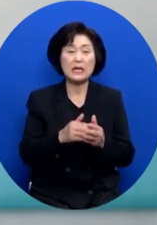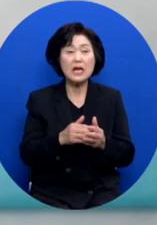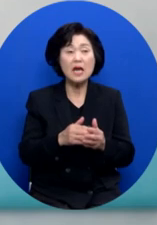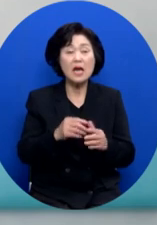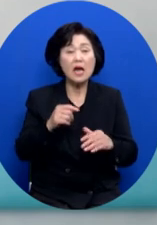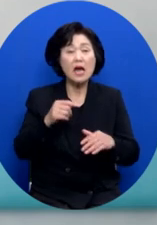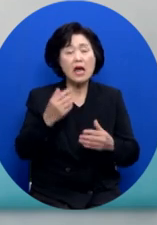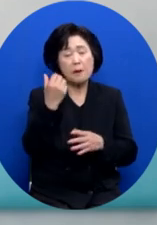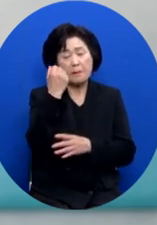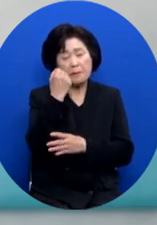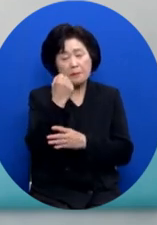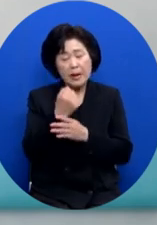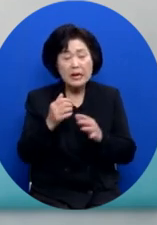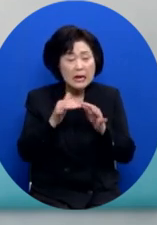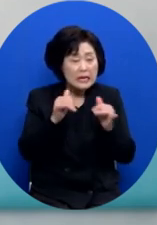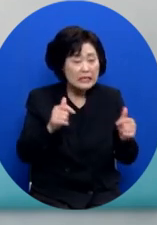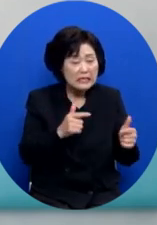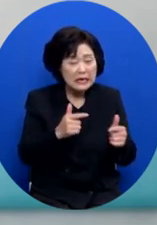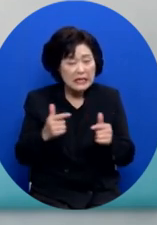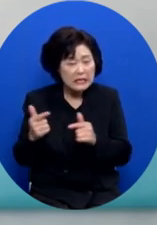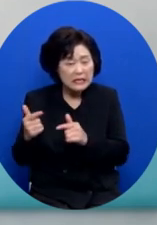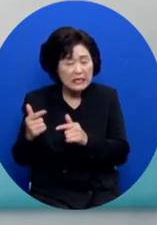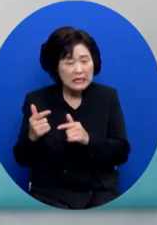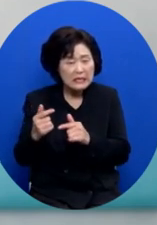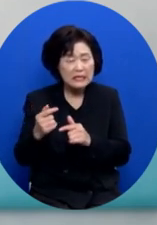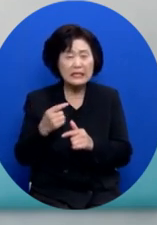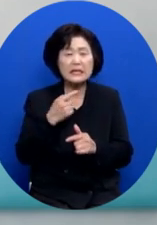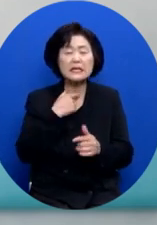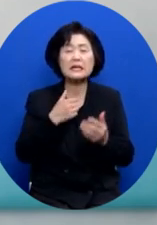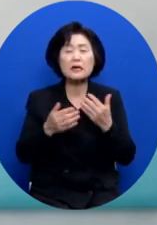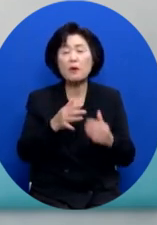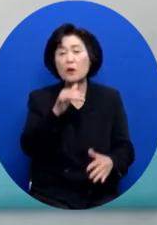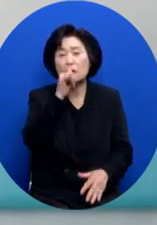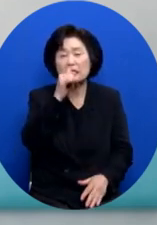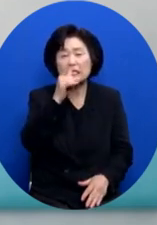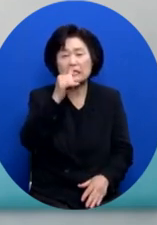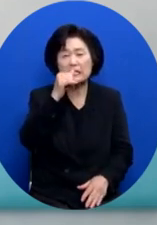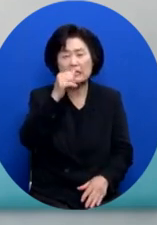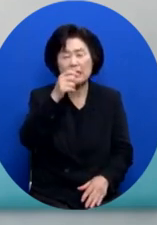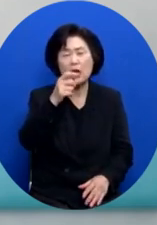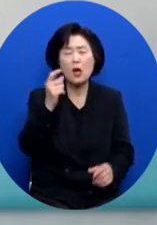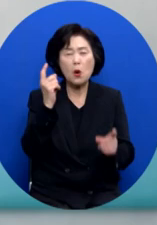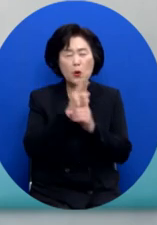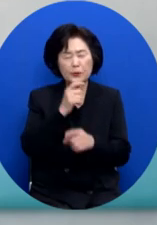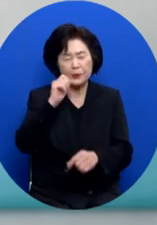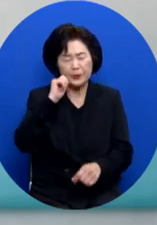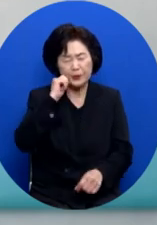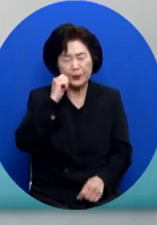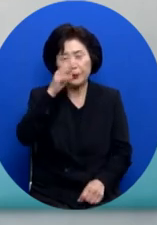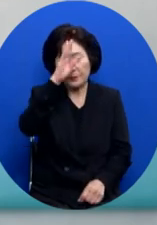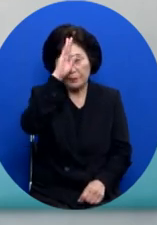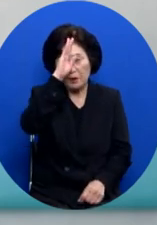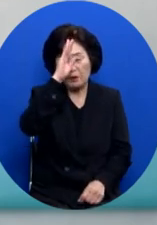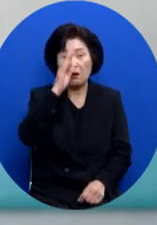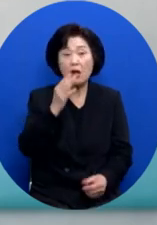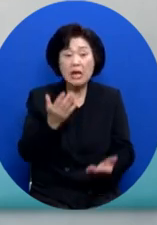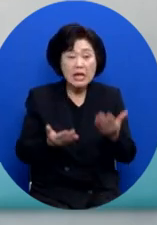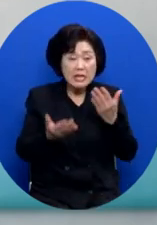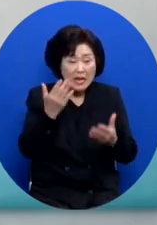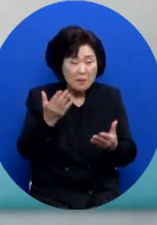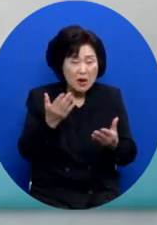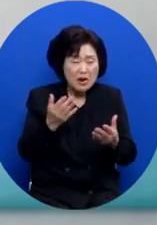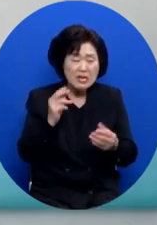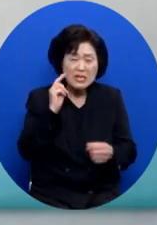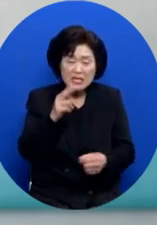타락한 인간의 뿌리 깊은 고질병입니다. 아무리 세속사회의 특징이 차별이라 할지라도 교회는